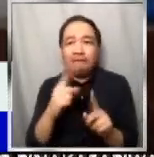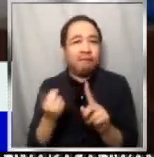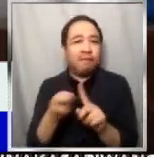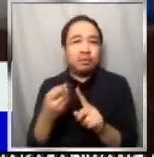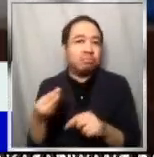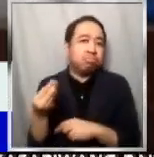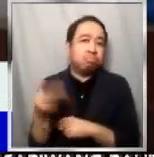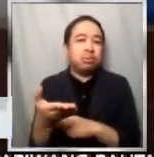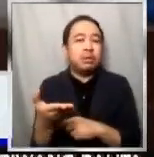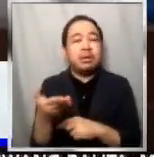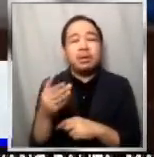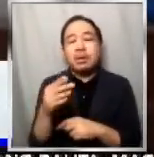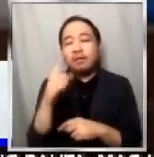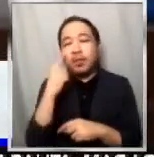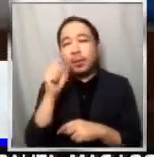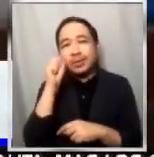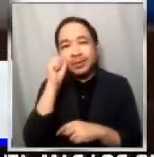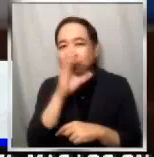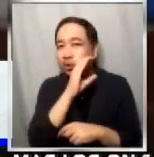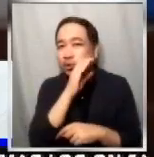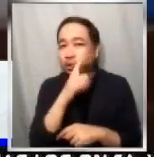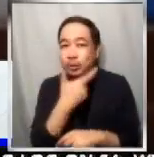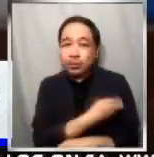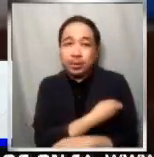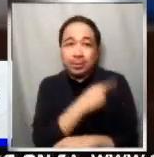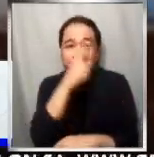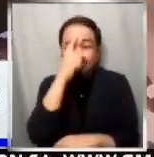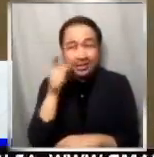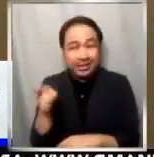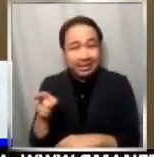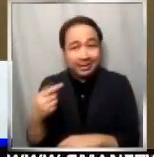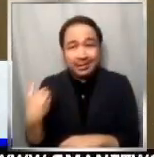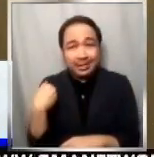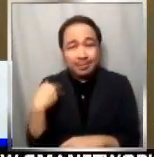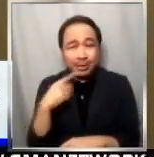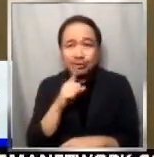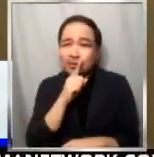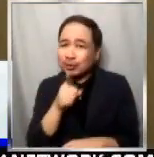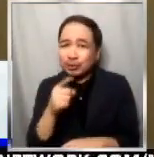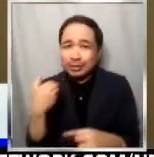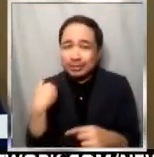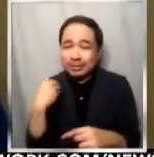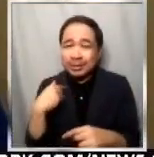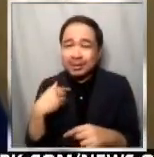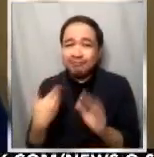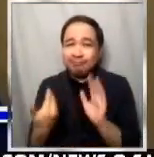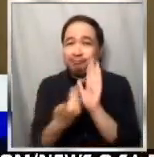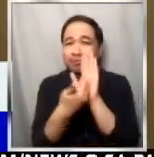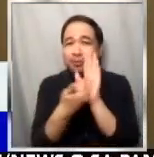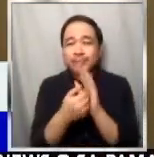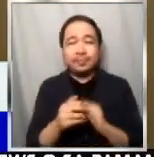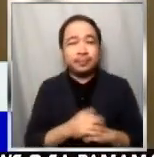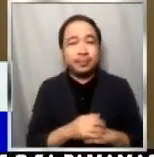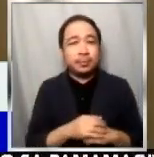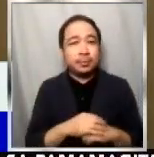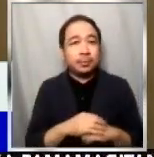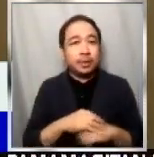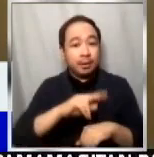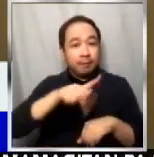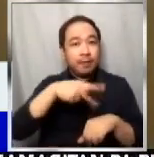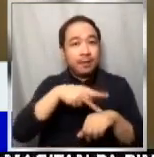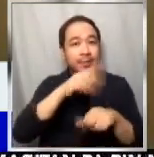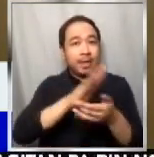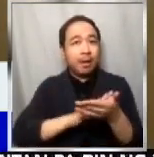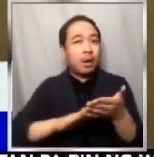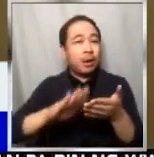ang bakunang darating sapagkat hindi pa po ito subok. Hindi naman daw tatanggi ang Philippine College of Physicians sa bakuna